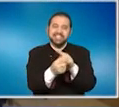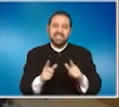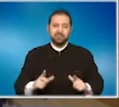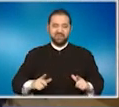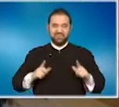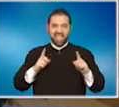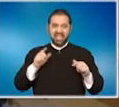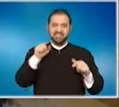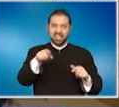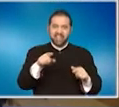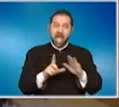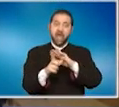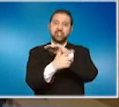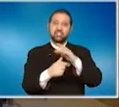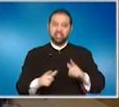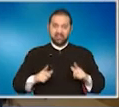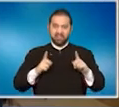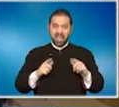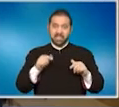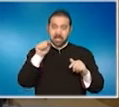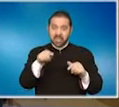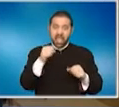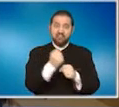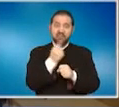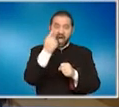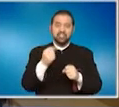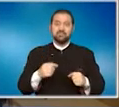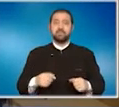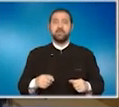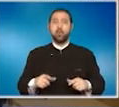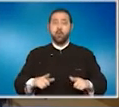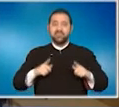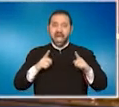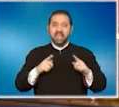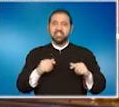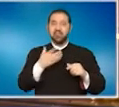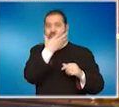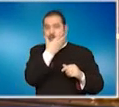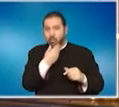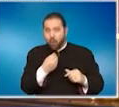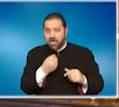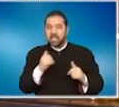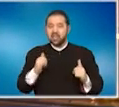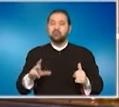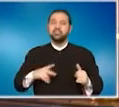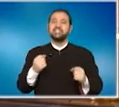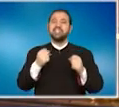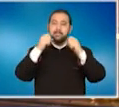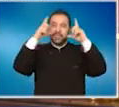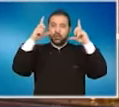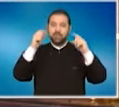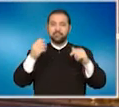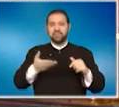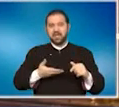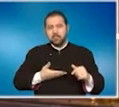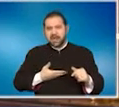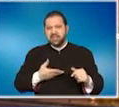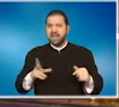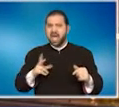și din viața ta îți faci un mod de viață mântuitor, asta e minunea. Care ar fi condițiile, Preacucinciu Părinte,